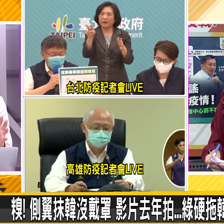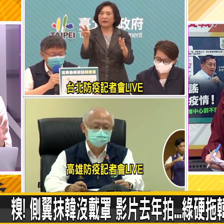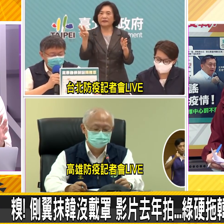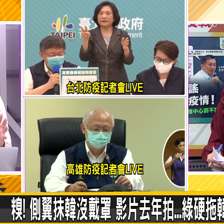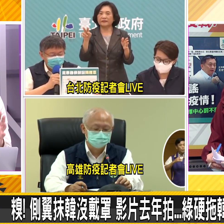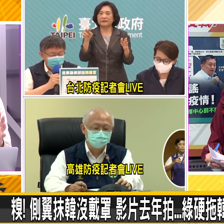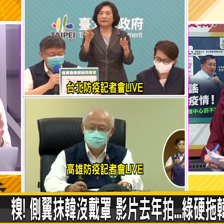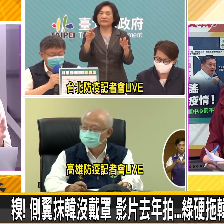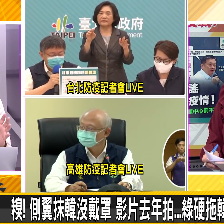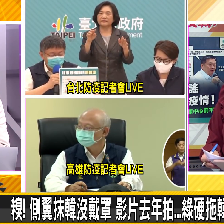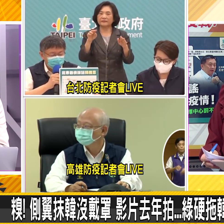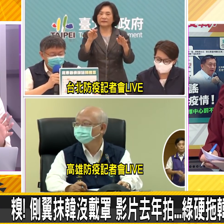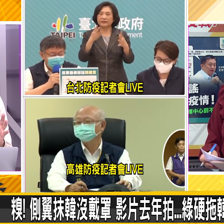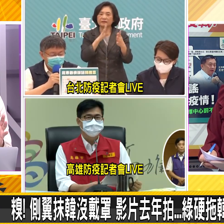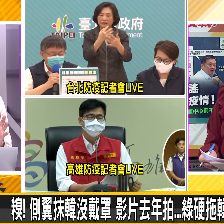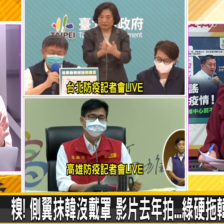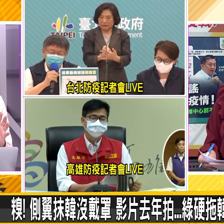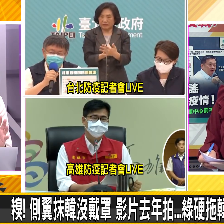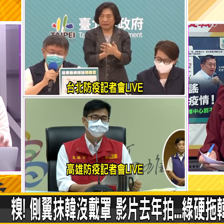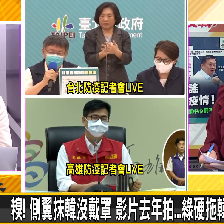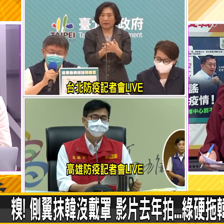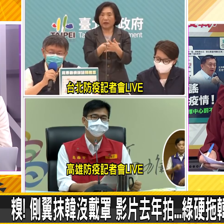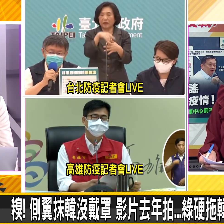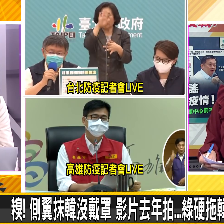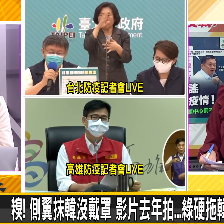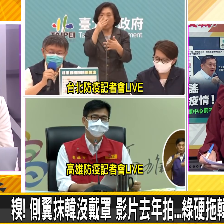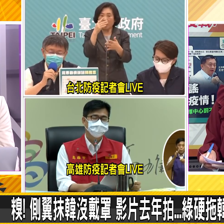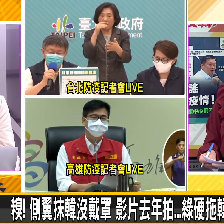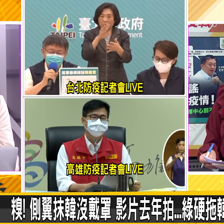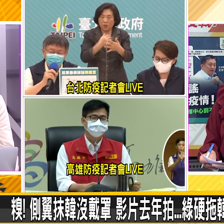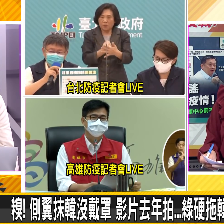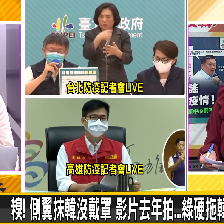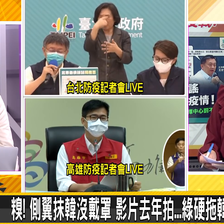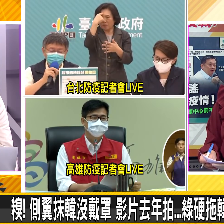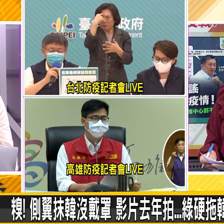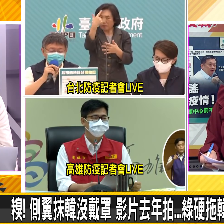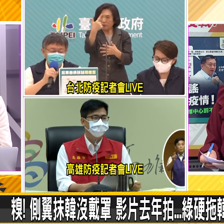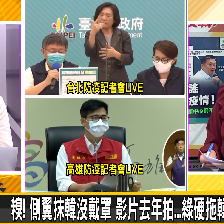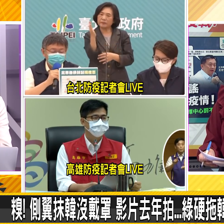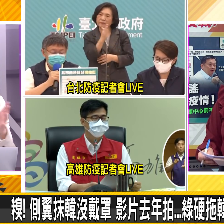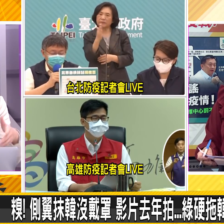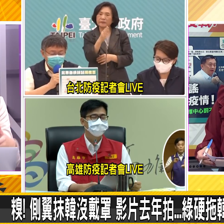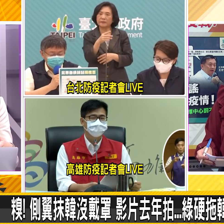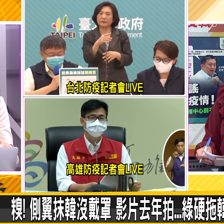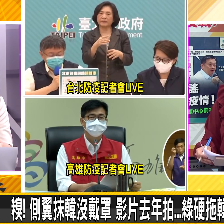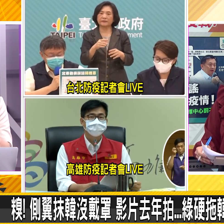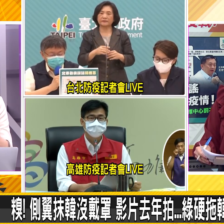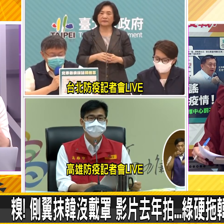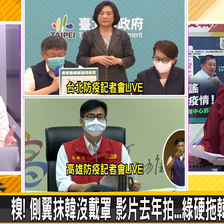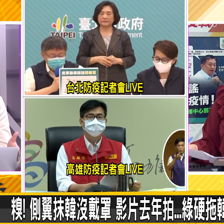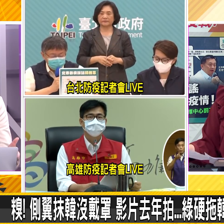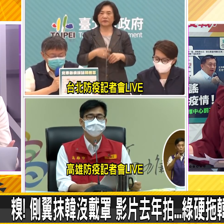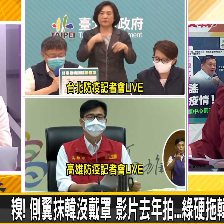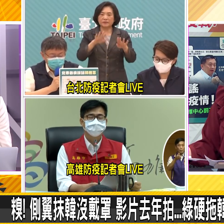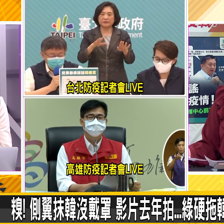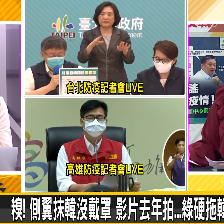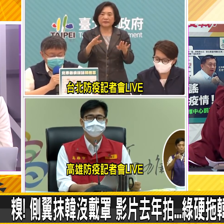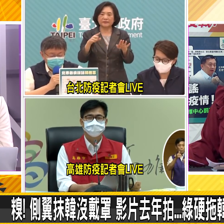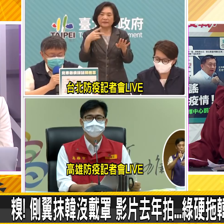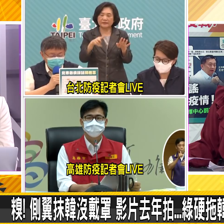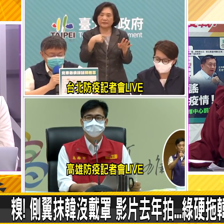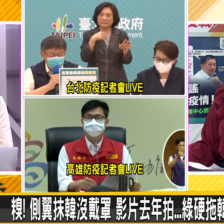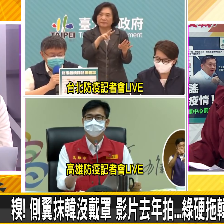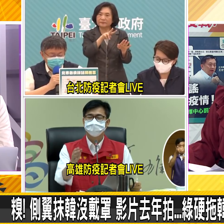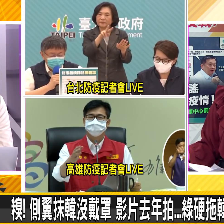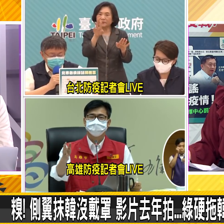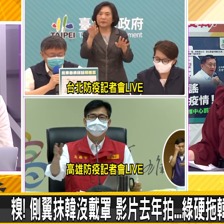他会跟那个绿色媒体会一起配合。哦，所以我当时我前几天就。真的被弄到很生气，我还要发声明稿说我要保留法律追诉权，